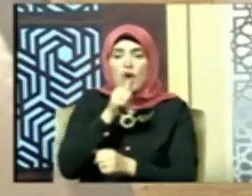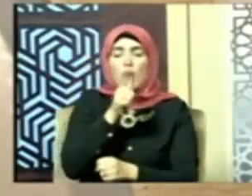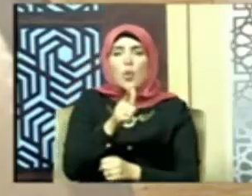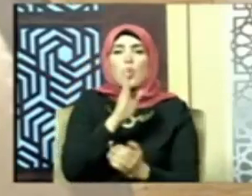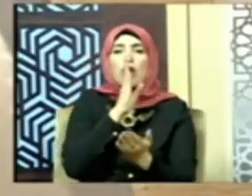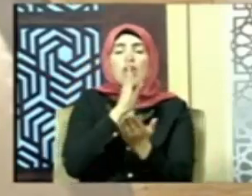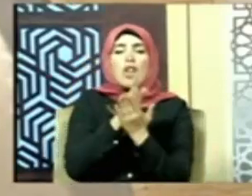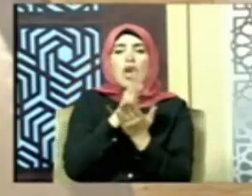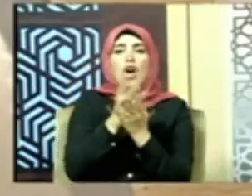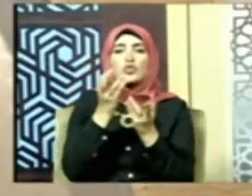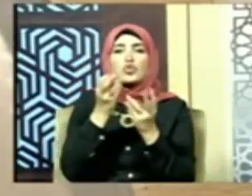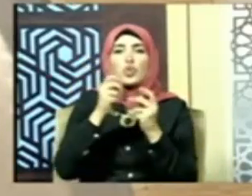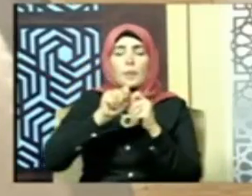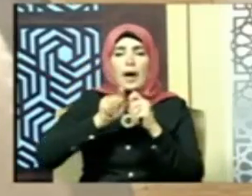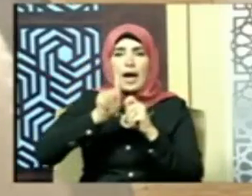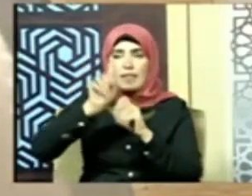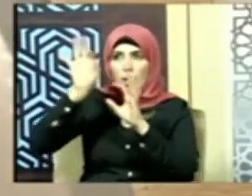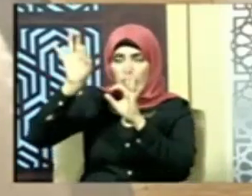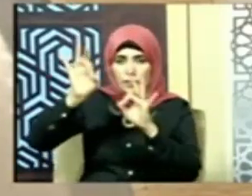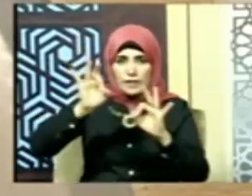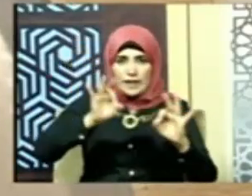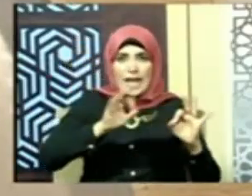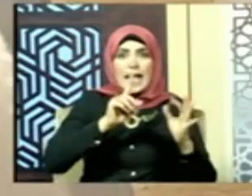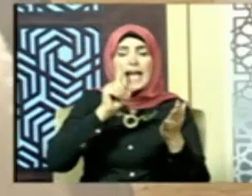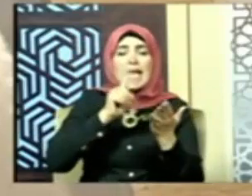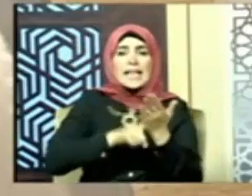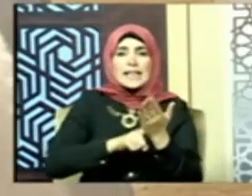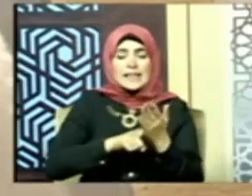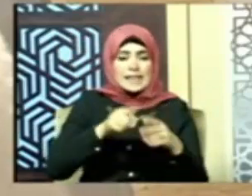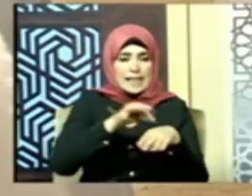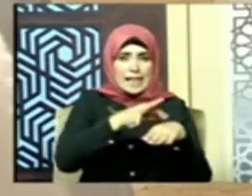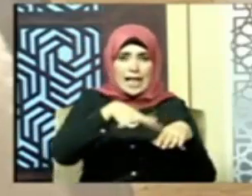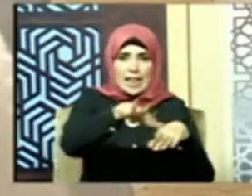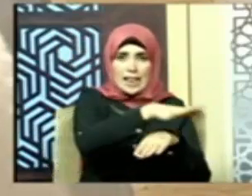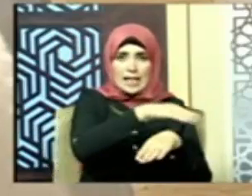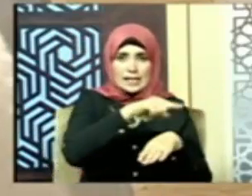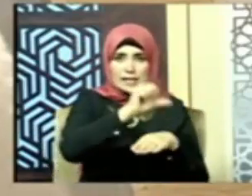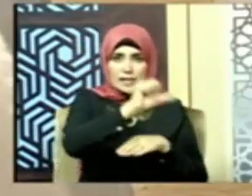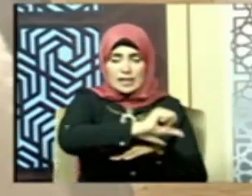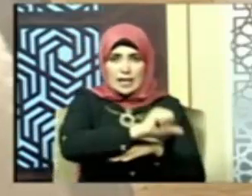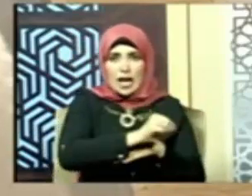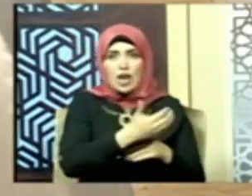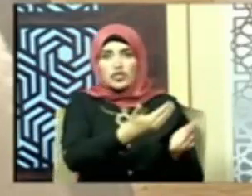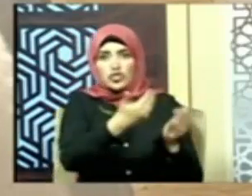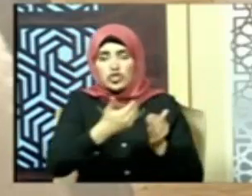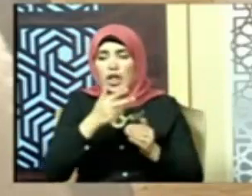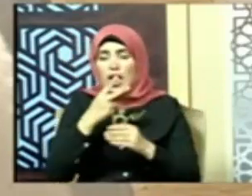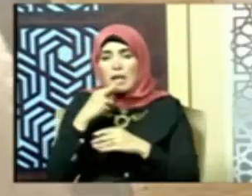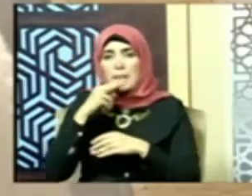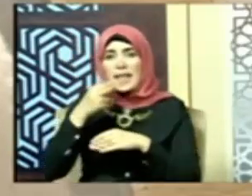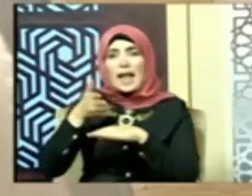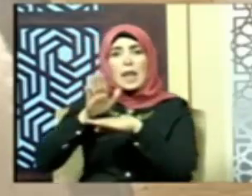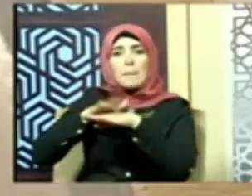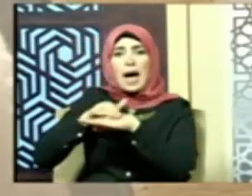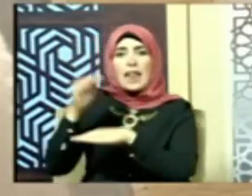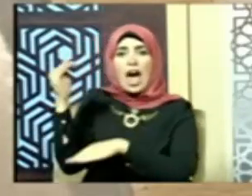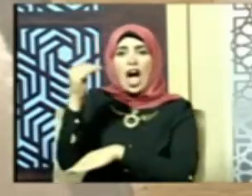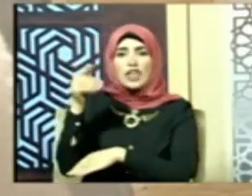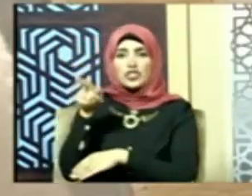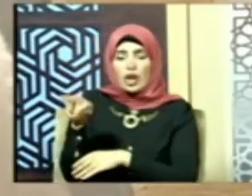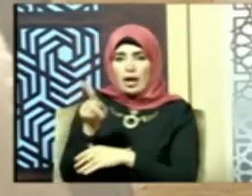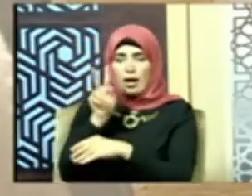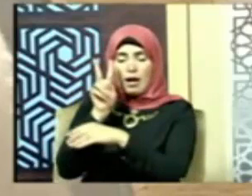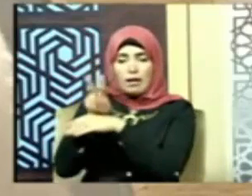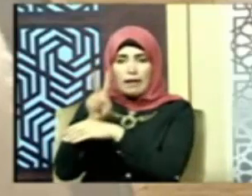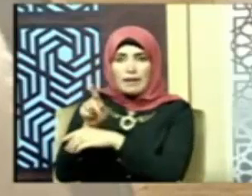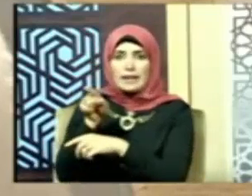إن الذين جاءوا بالإفك عصبة منكم، للأسف من بني